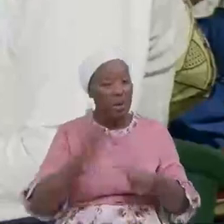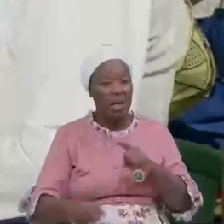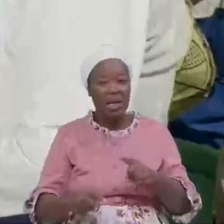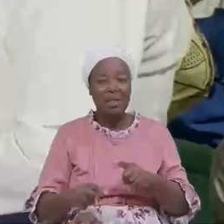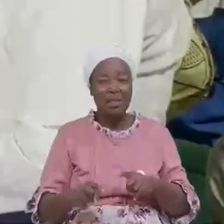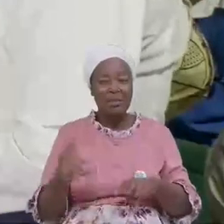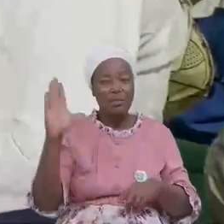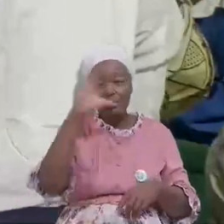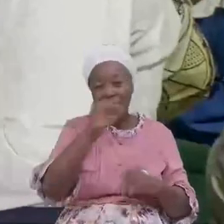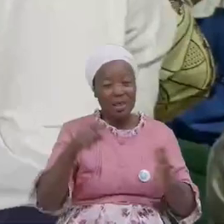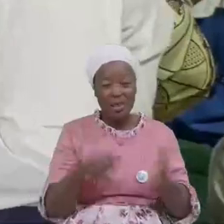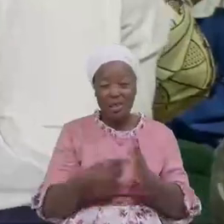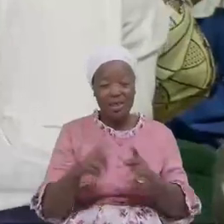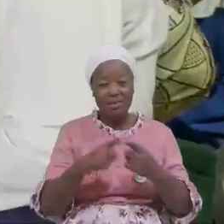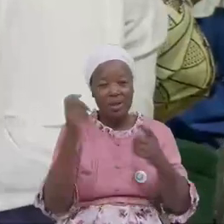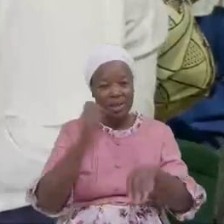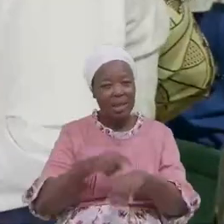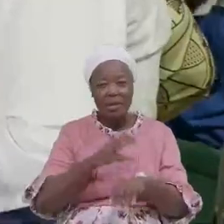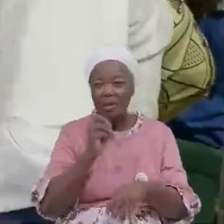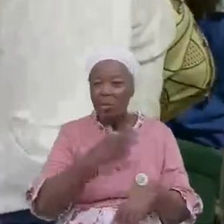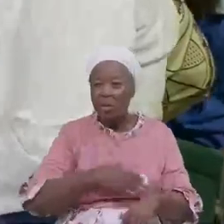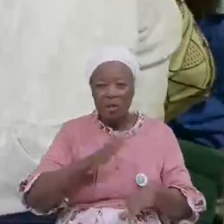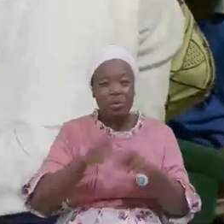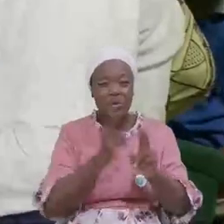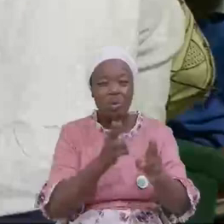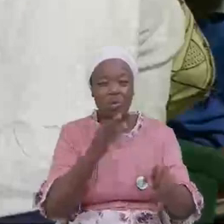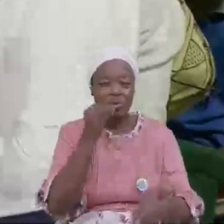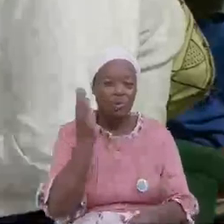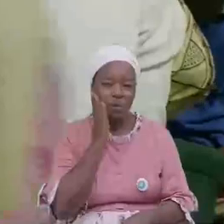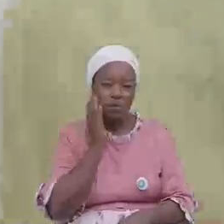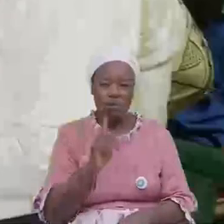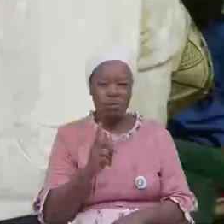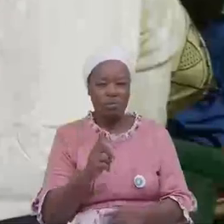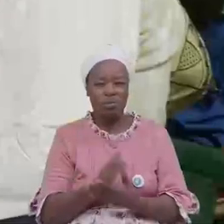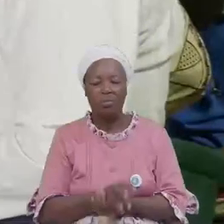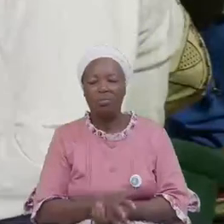pouvez pas vous permettre de rater la prière de miracle.